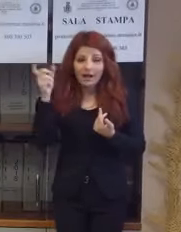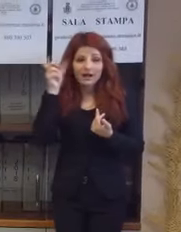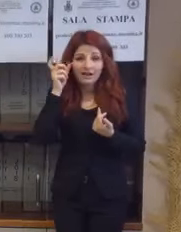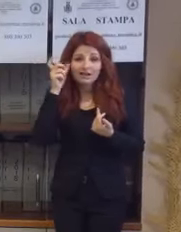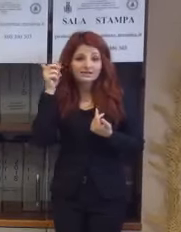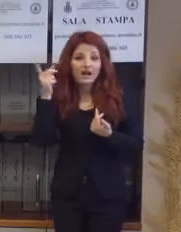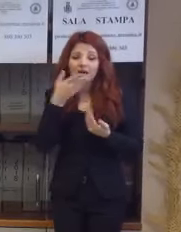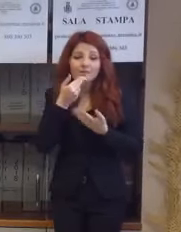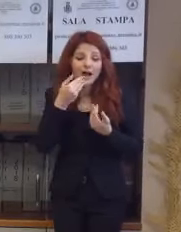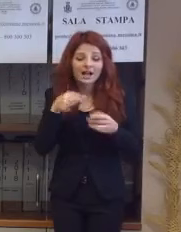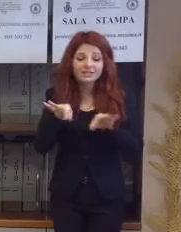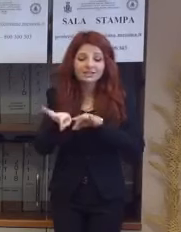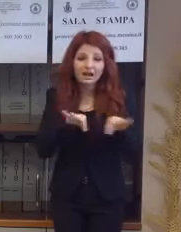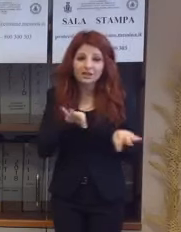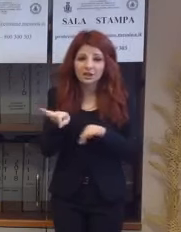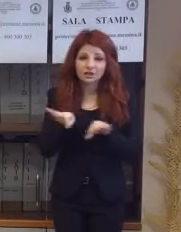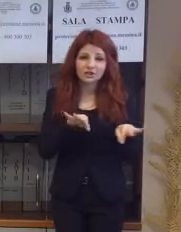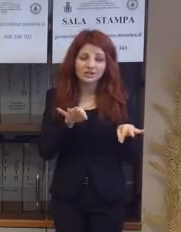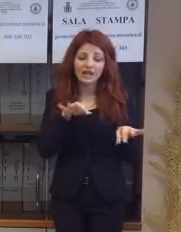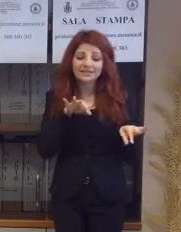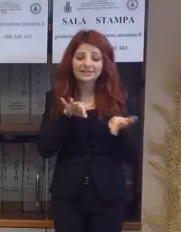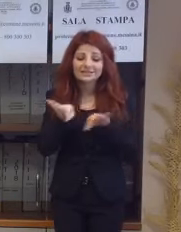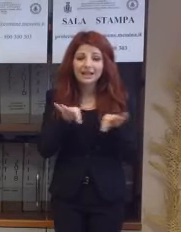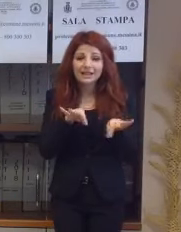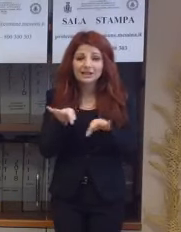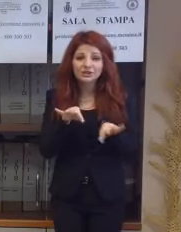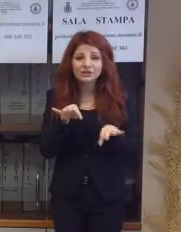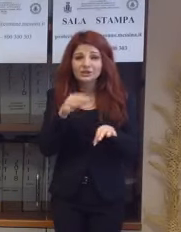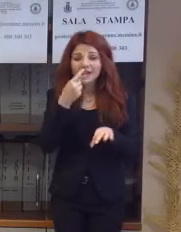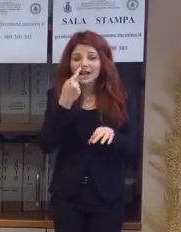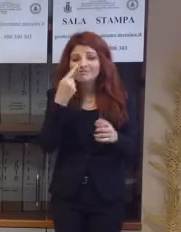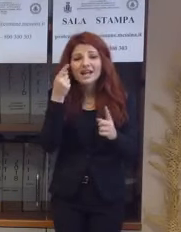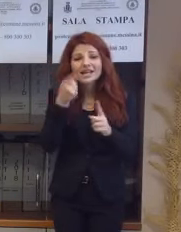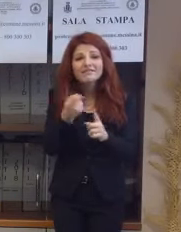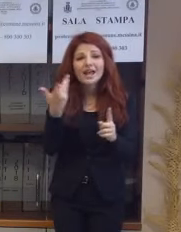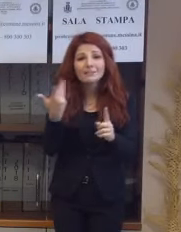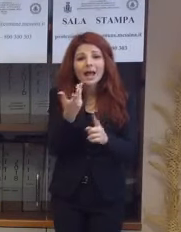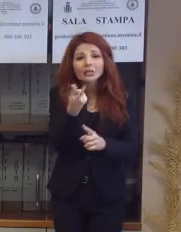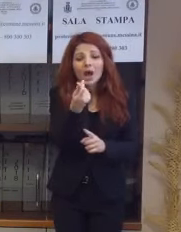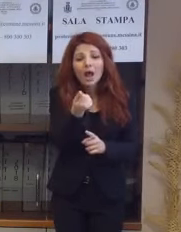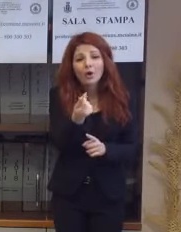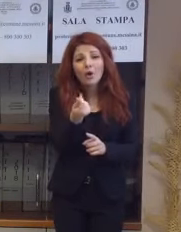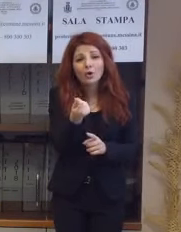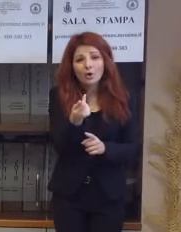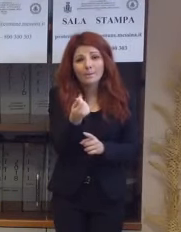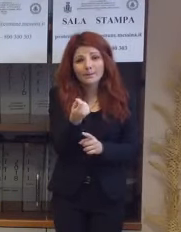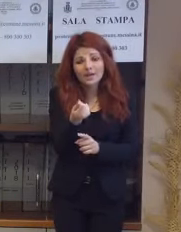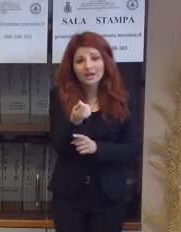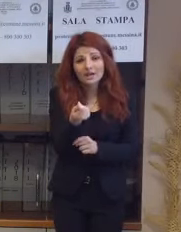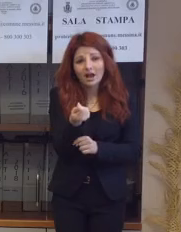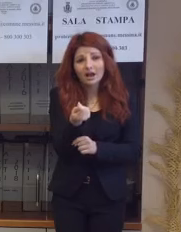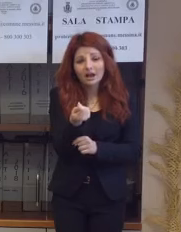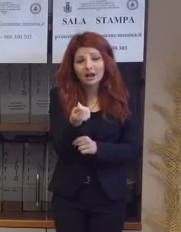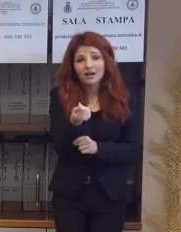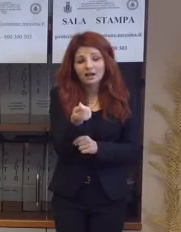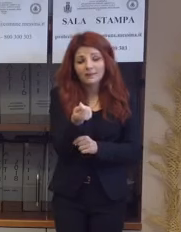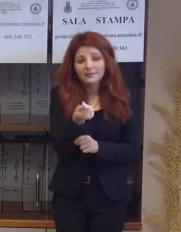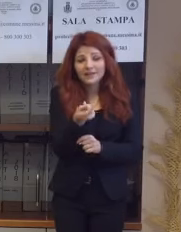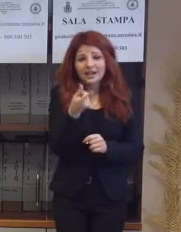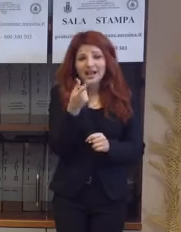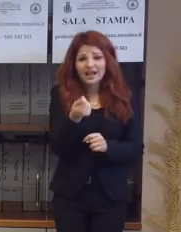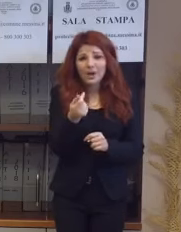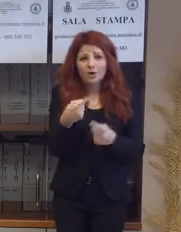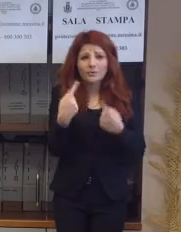strategico della questione economica che si è generata con una ormai spirale